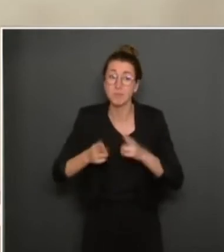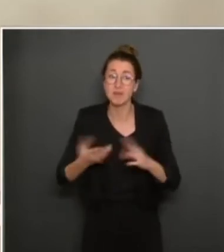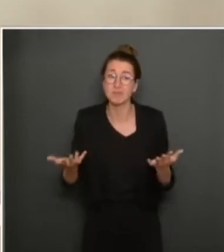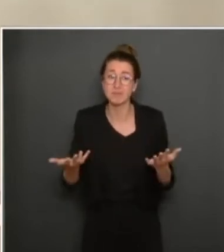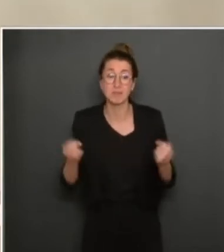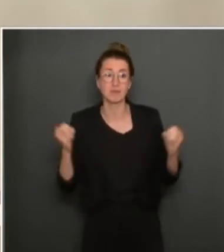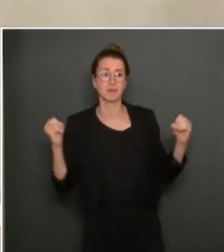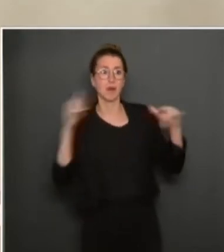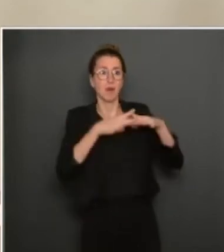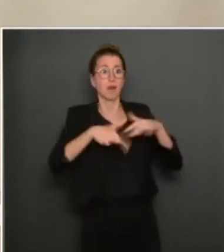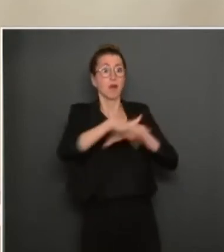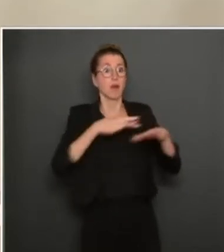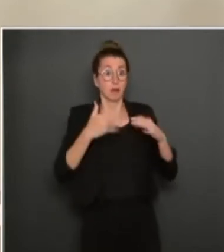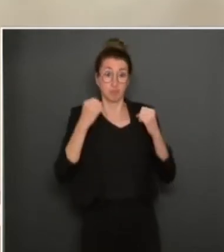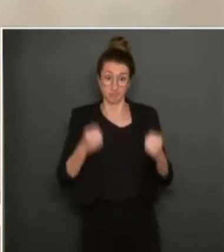Das sollte niemand vergessen.